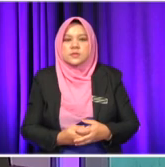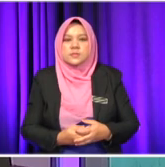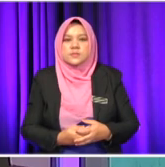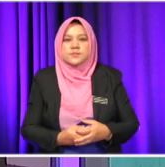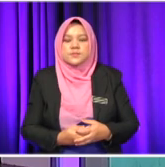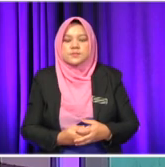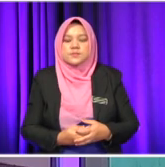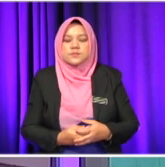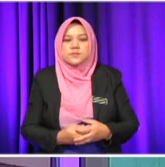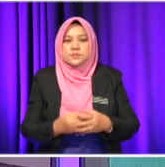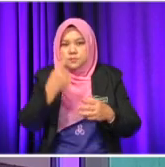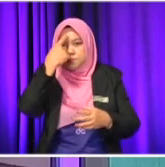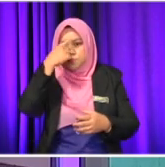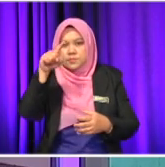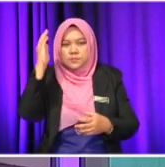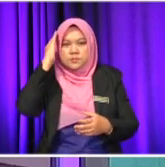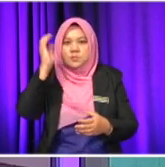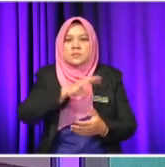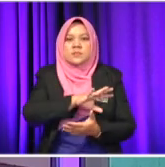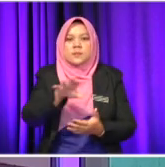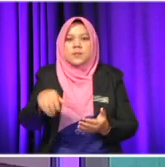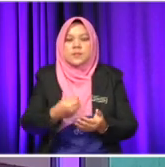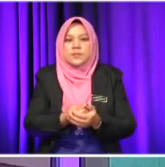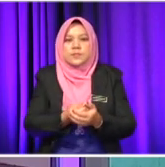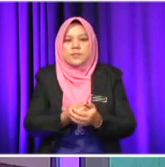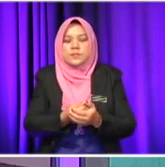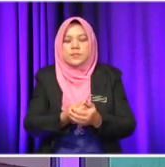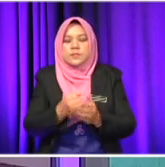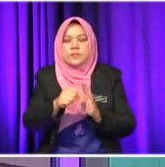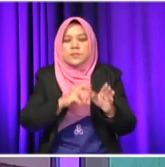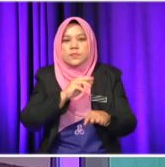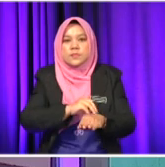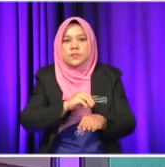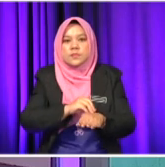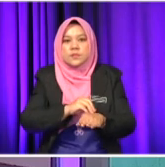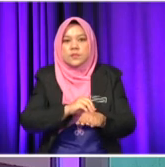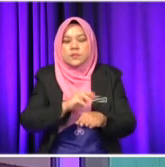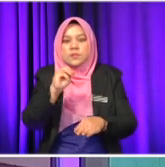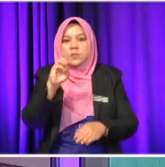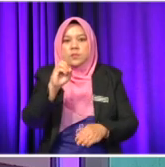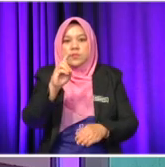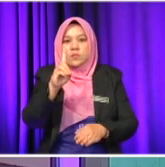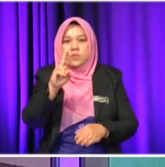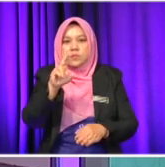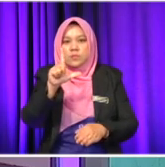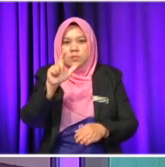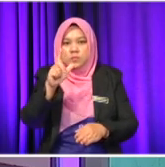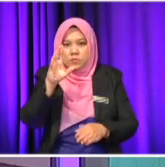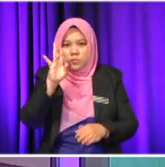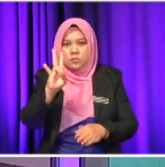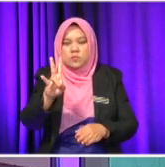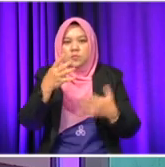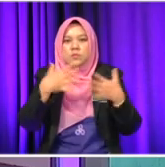Oke untuk pengetahuan semua semasa kamu di modul 7 kamu telah mempelajari